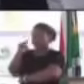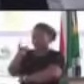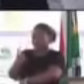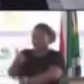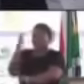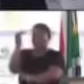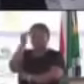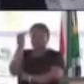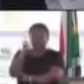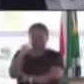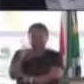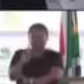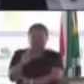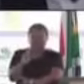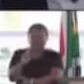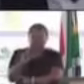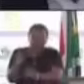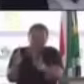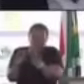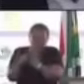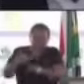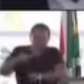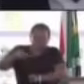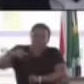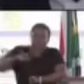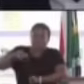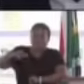ngiyazi ukuthi ucishe uyifanele nami